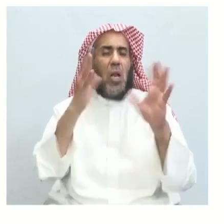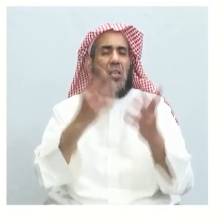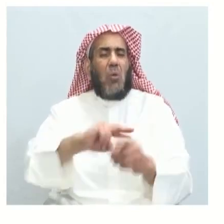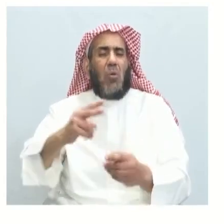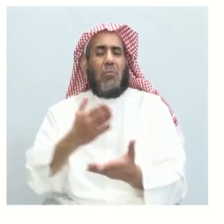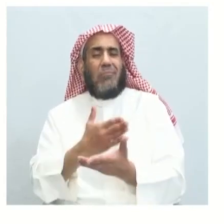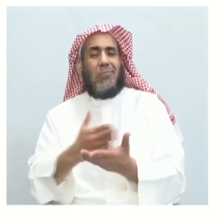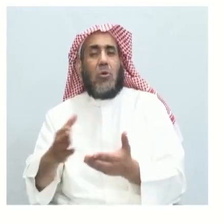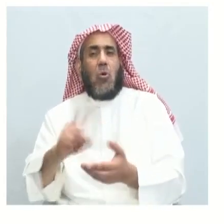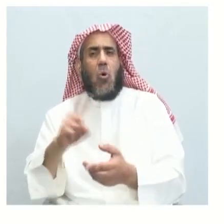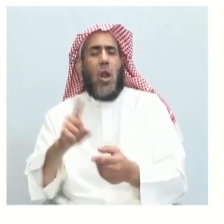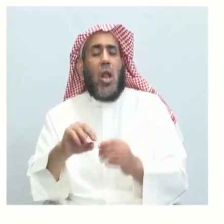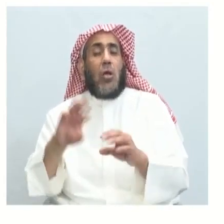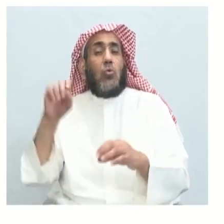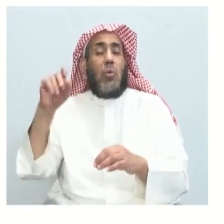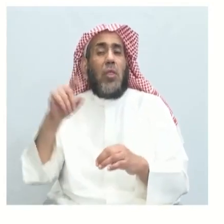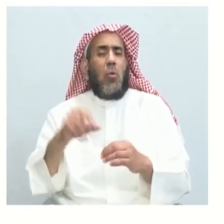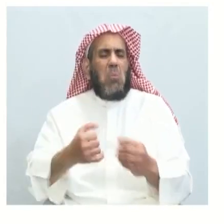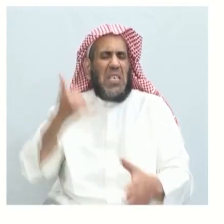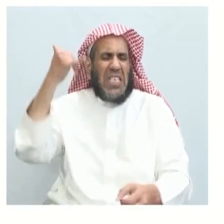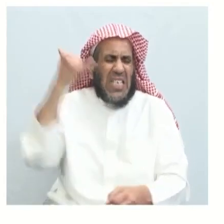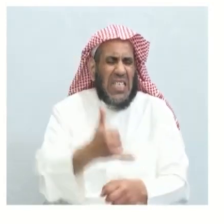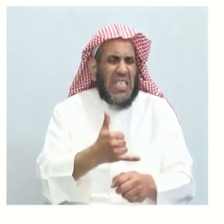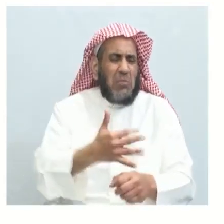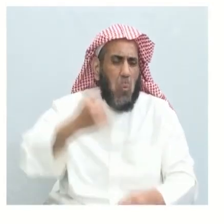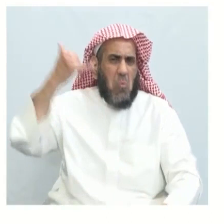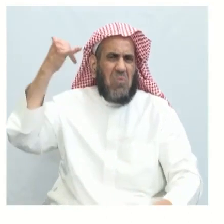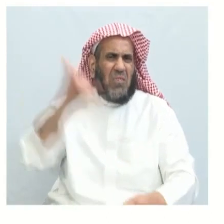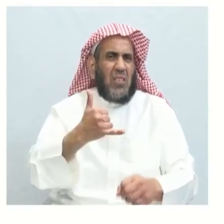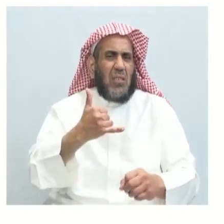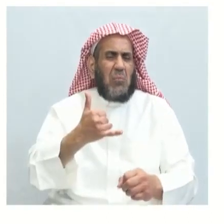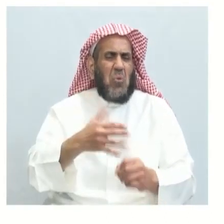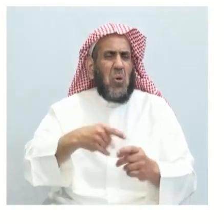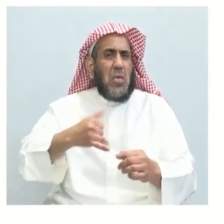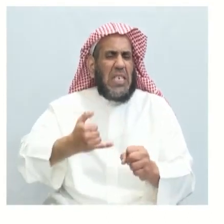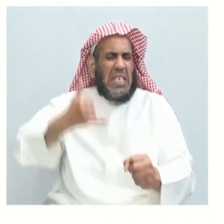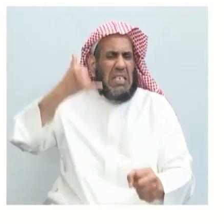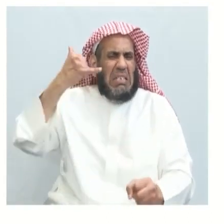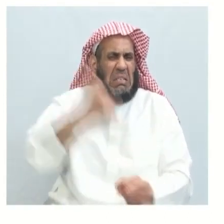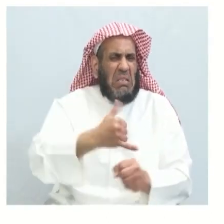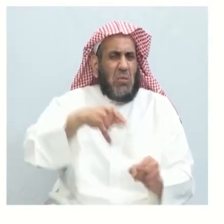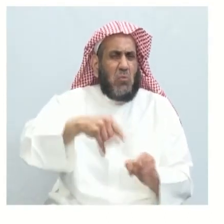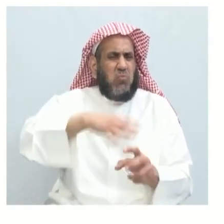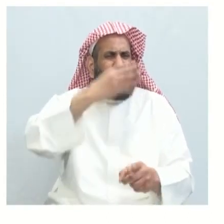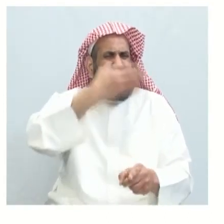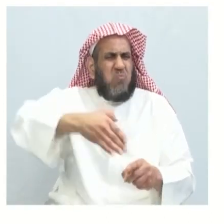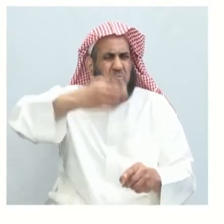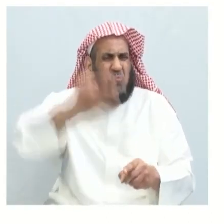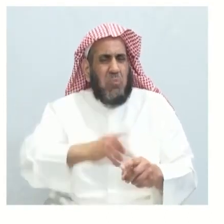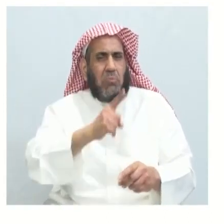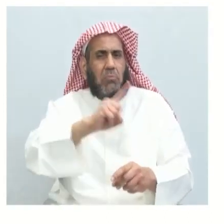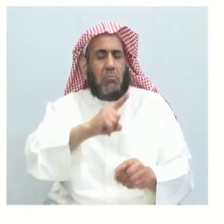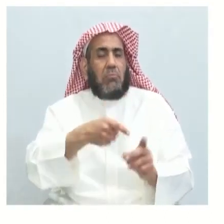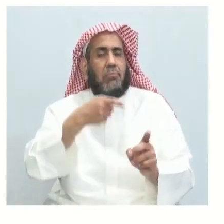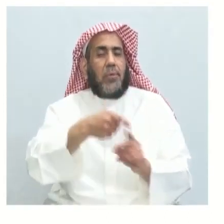ولا تمثل ايضا بعد القتل يعني ان لا تنتقموا ليس ليس ما تقومون به انتقاما انما